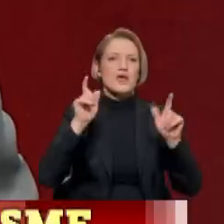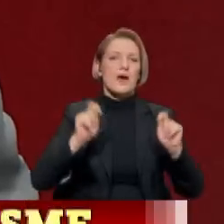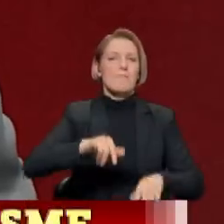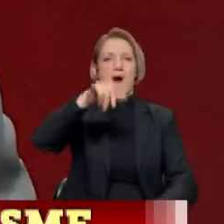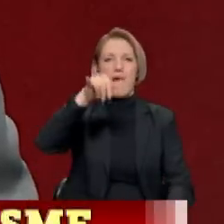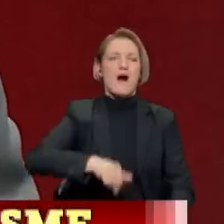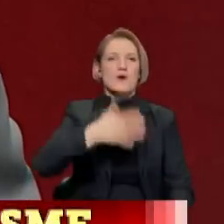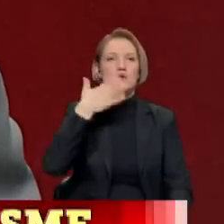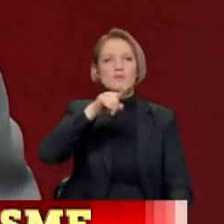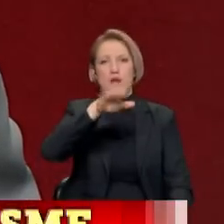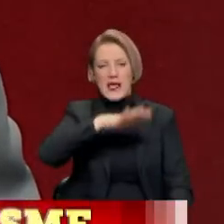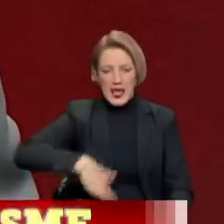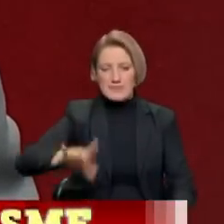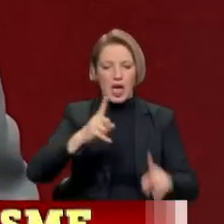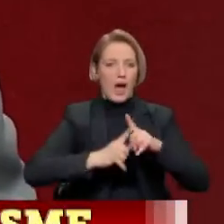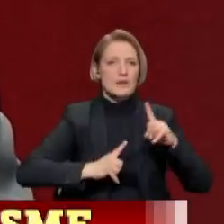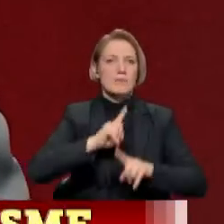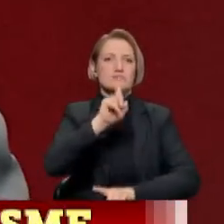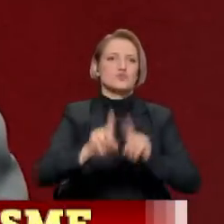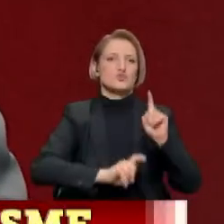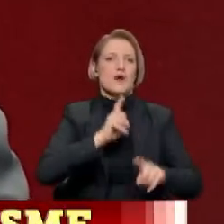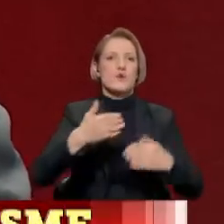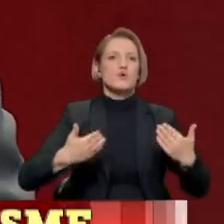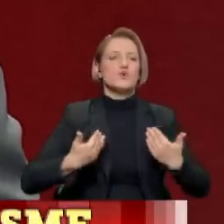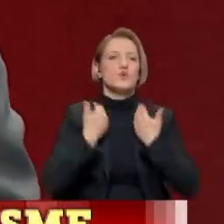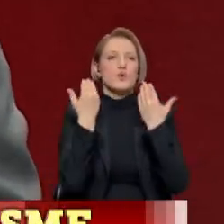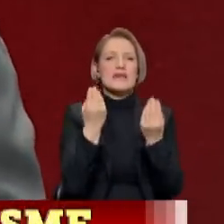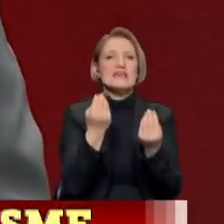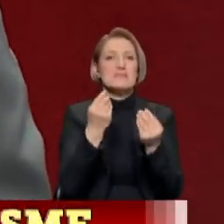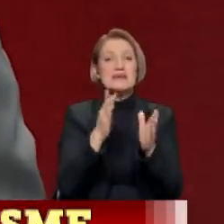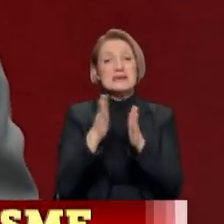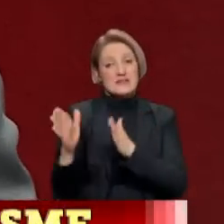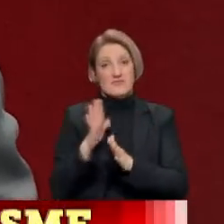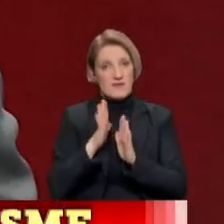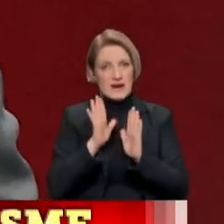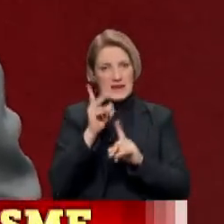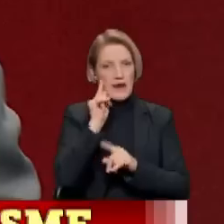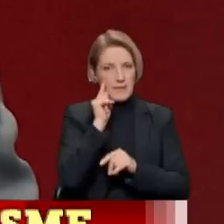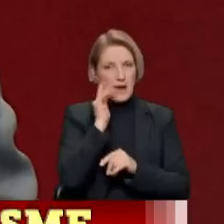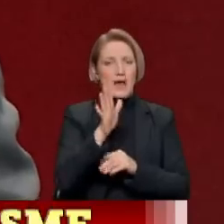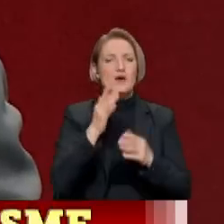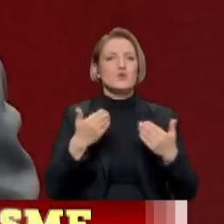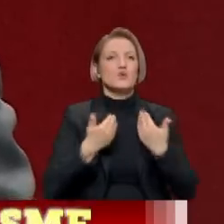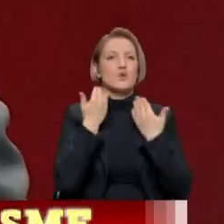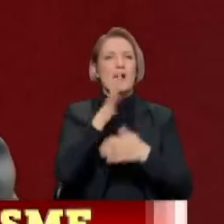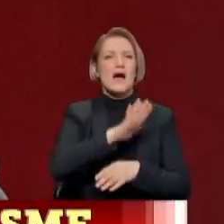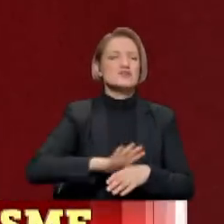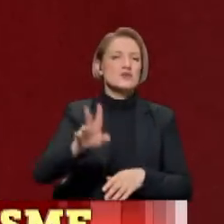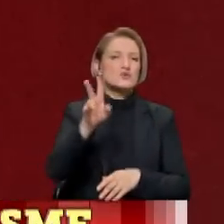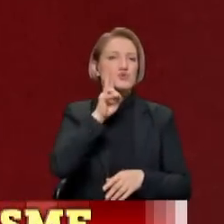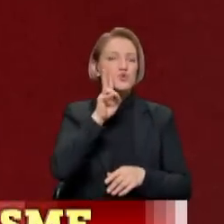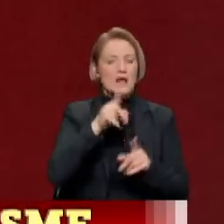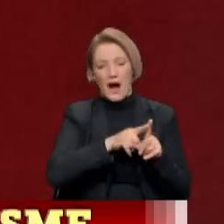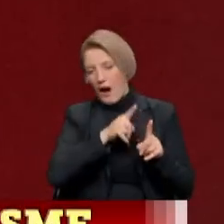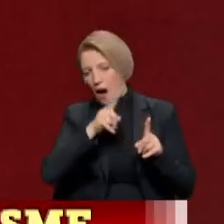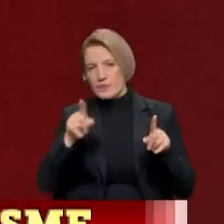yok. Bunların hepsinin hesabını soracağız. Hukukun iyi bir yanı vardır İlker Bey. Hukuk her şeyi sonuna kadar